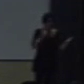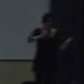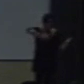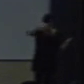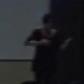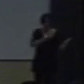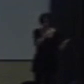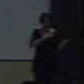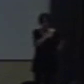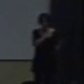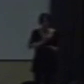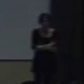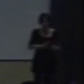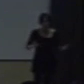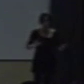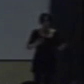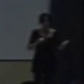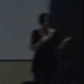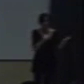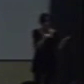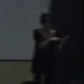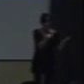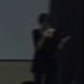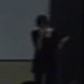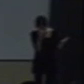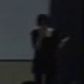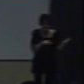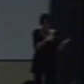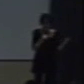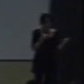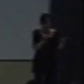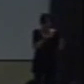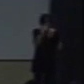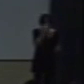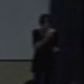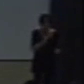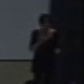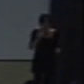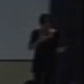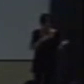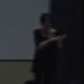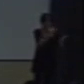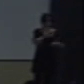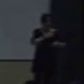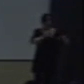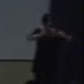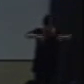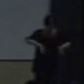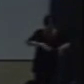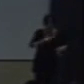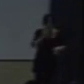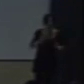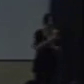en aquest sentit, lligant també amb el títol del debat, de responsabilitat social del comunicador i ètica als